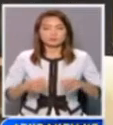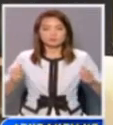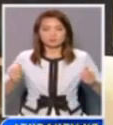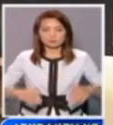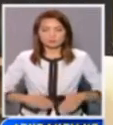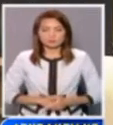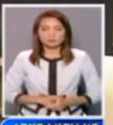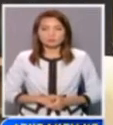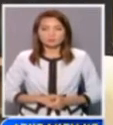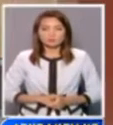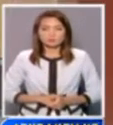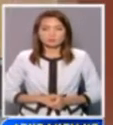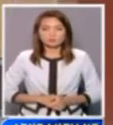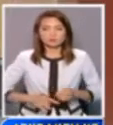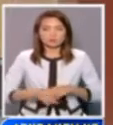шешіп,